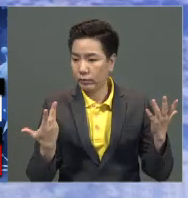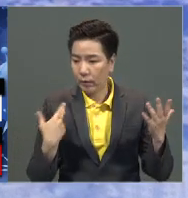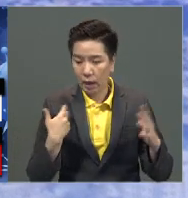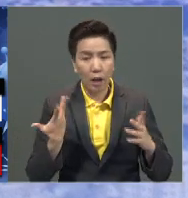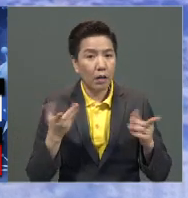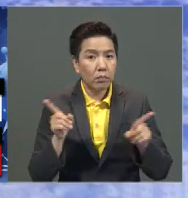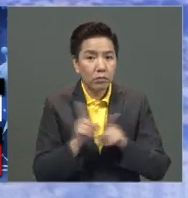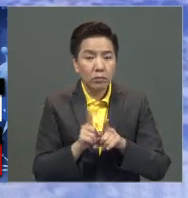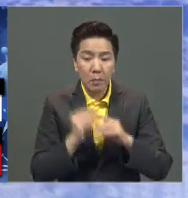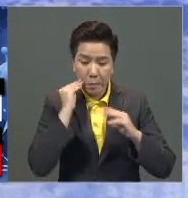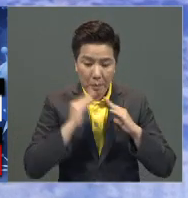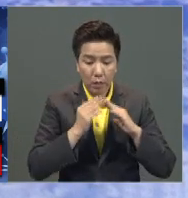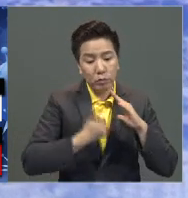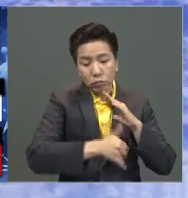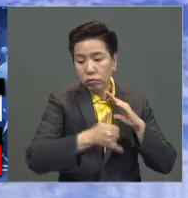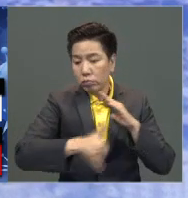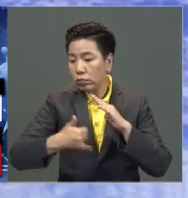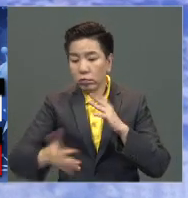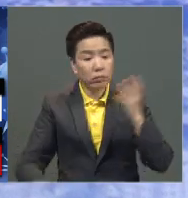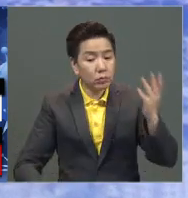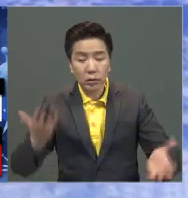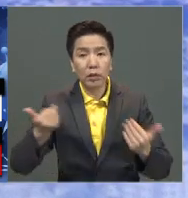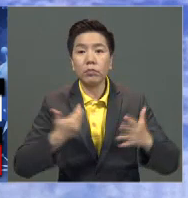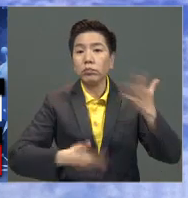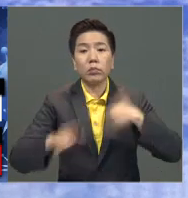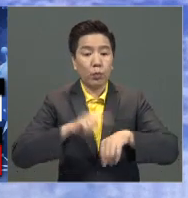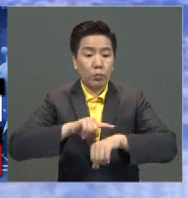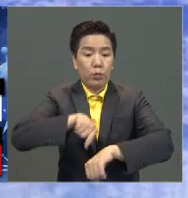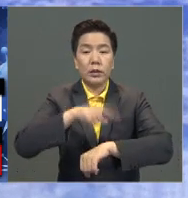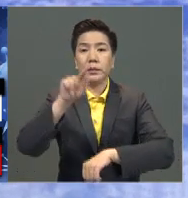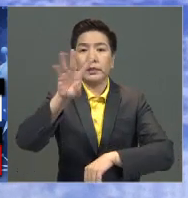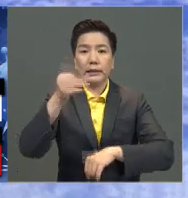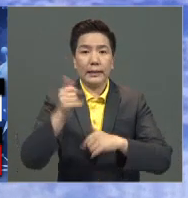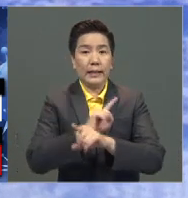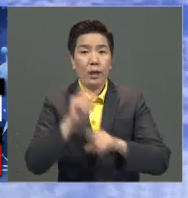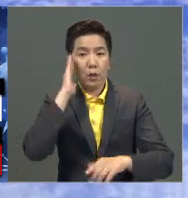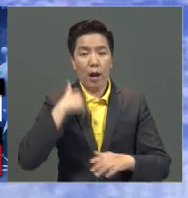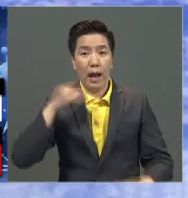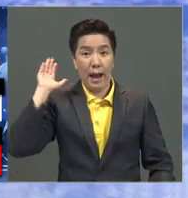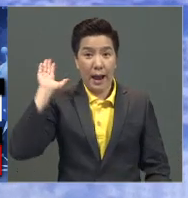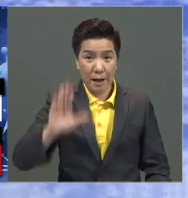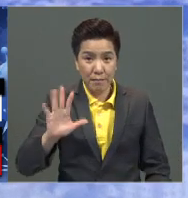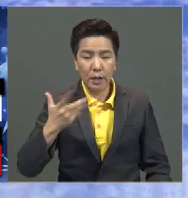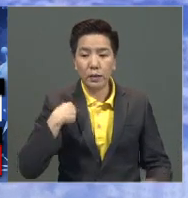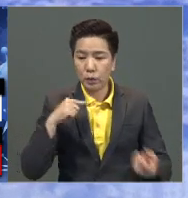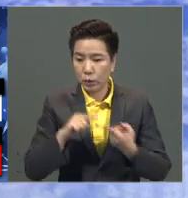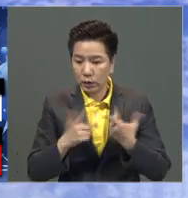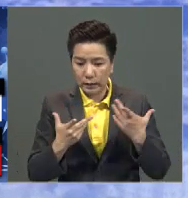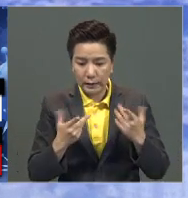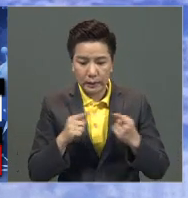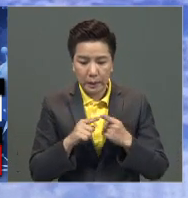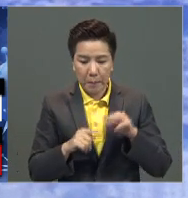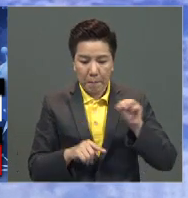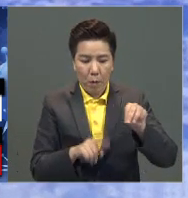ออกนอกเคหสถานหรือเคอร์ฟิวก็ไม่ได้ห้ามแล้วนะครับแต่สิ่งที่เราจะไม่ห้ามต่อไปก็คือเราจะไม่ใช้มา